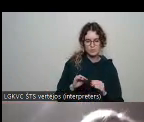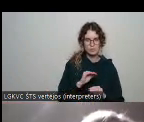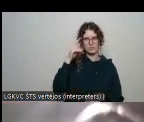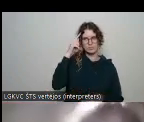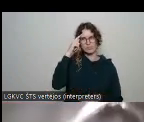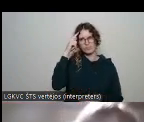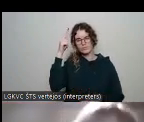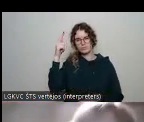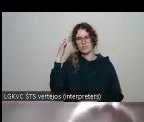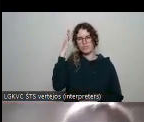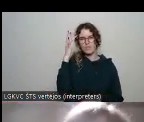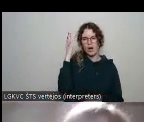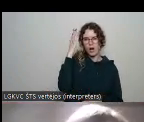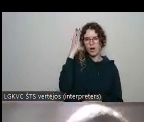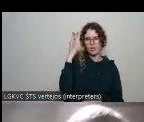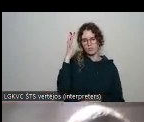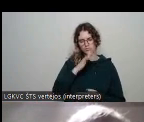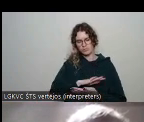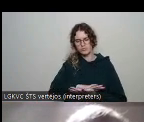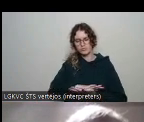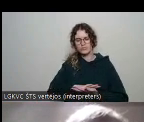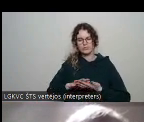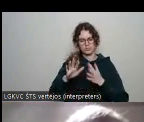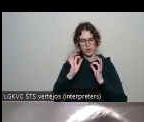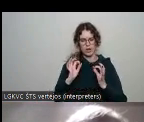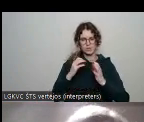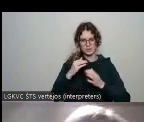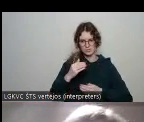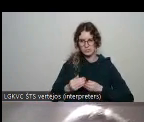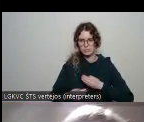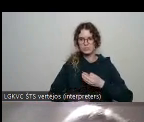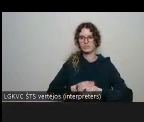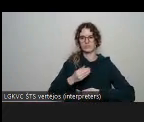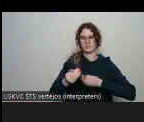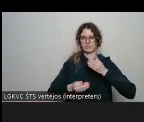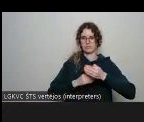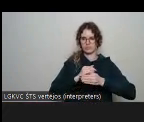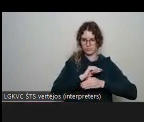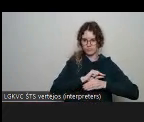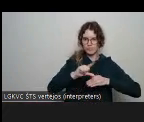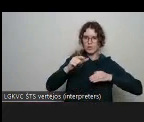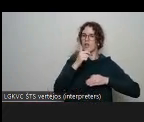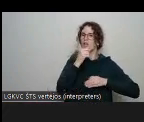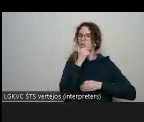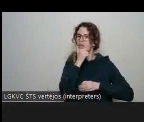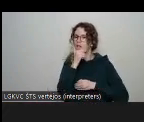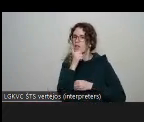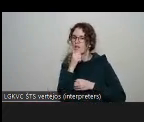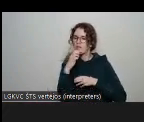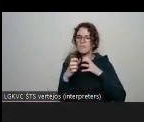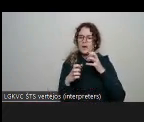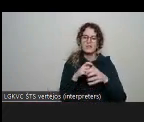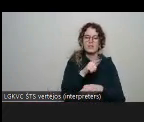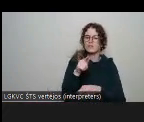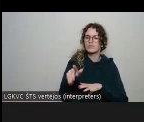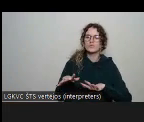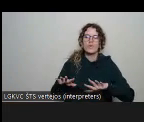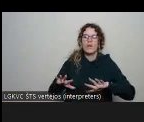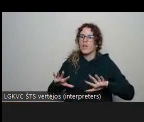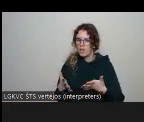pasaulėjotą savyje ir kad eitų į priekį ir stebėtų, kas vyksta pasaulyje.